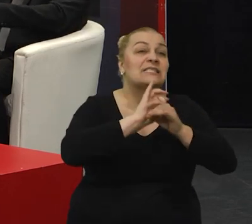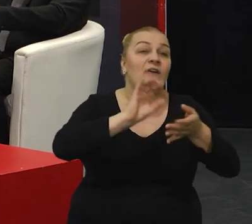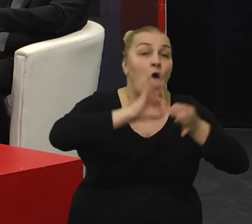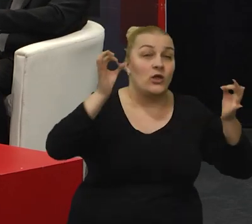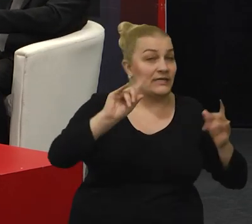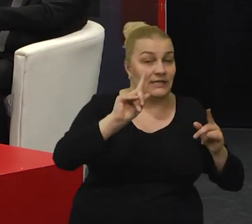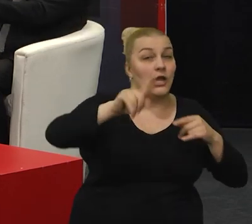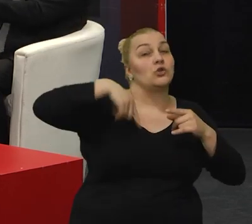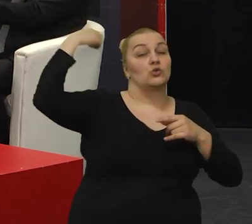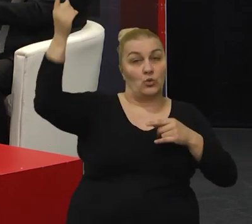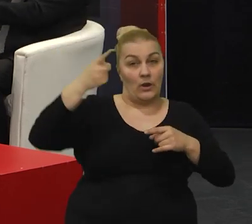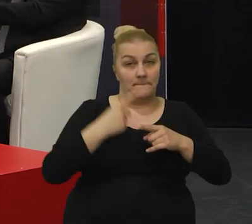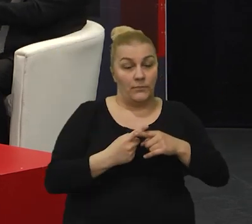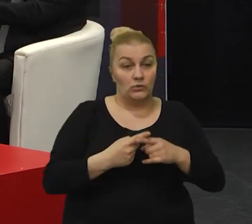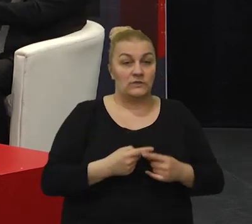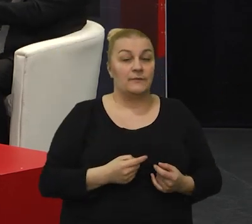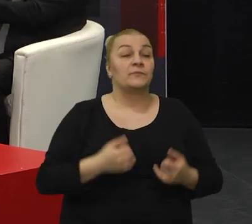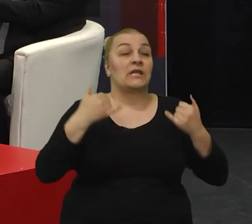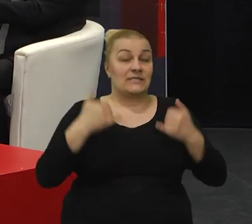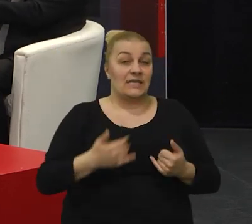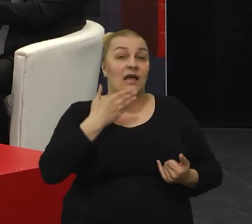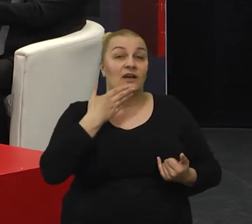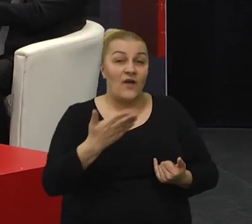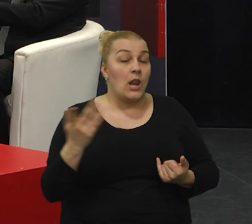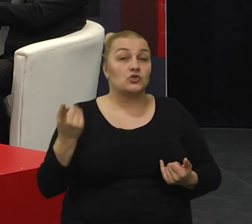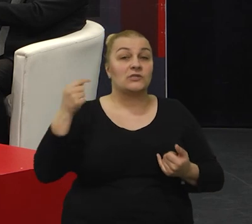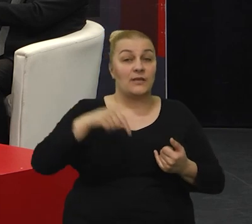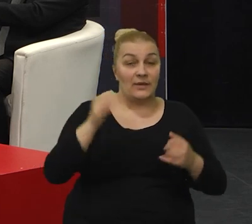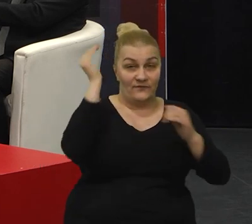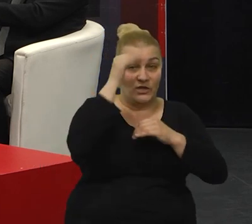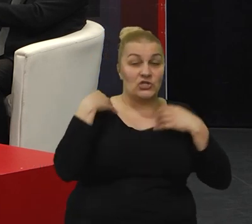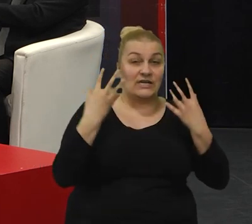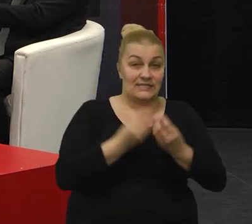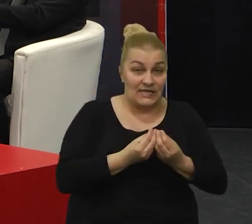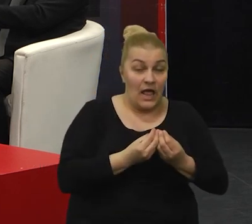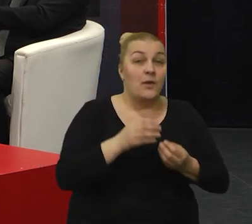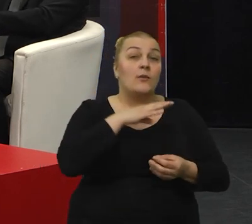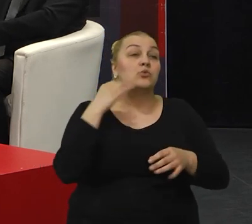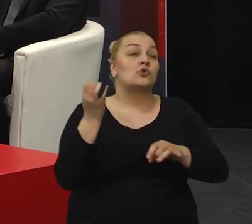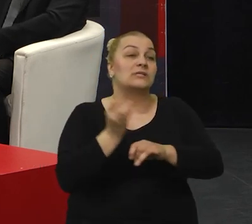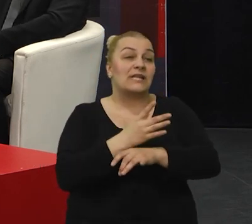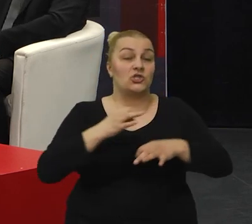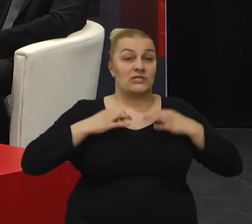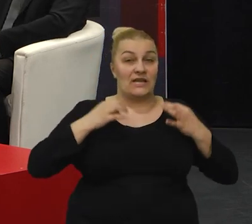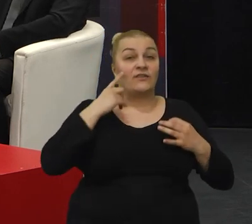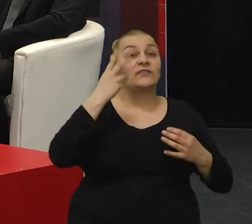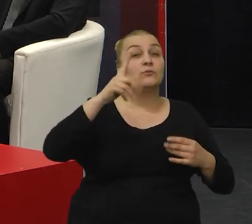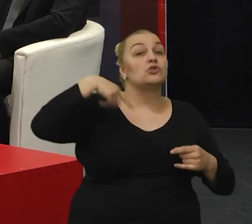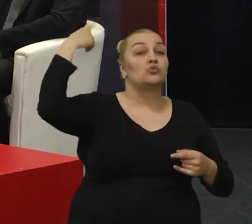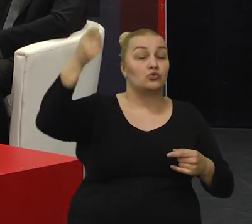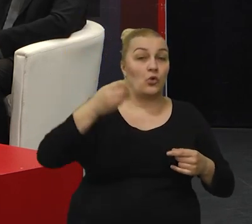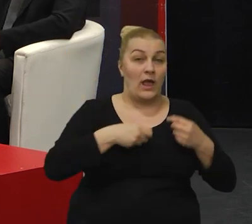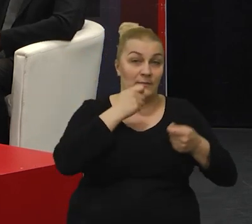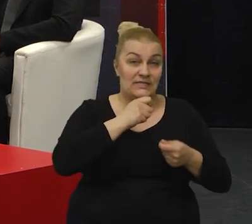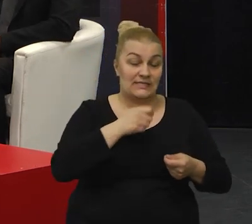nećemo sve otkrivati, ostavit ćemo malo za u drugoj emisiji. Sad vam hvala što ste bili večeras s nama. Puno sreće, zdravlja i vidimo se u